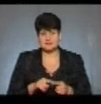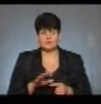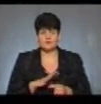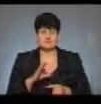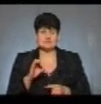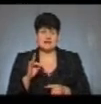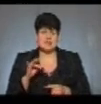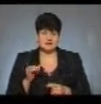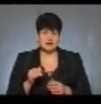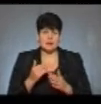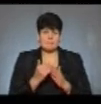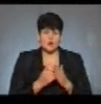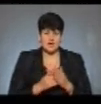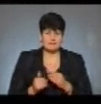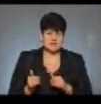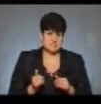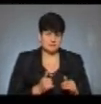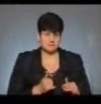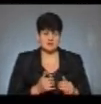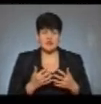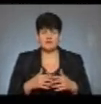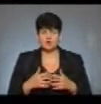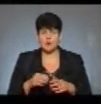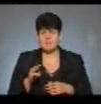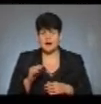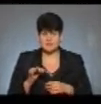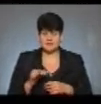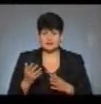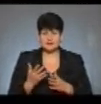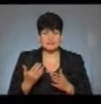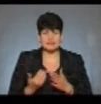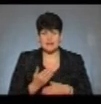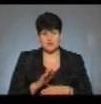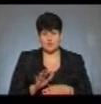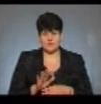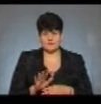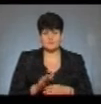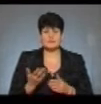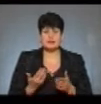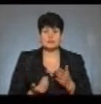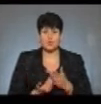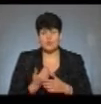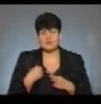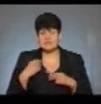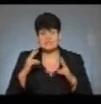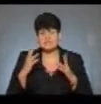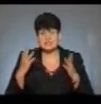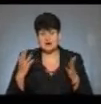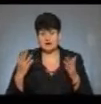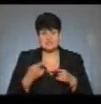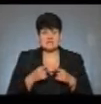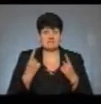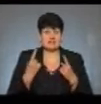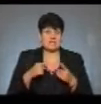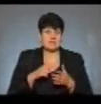програмне забезпечення та ті автомати, які, в принципі, не нові. Які нові, не знаю, це в великих